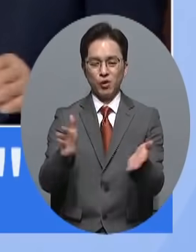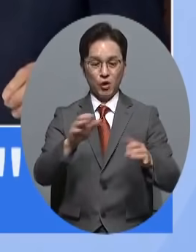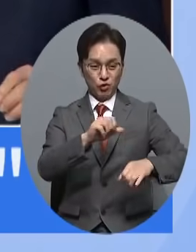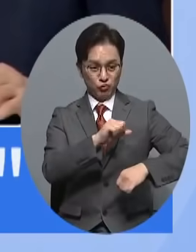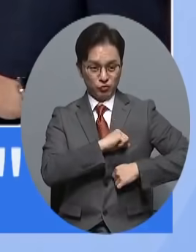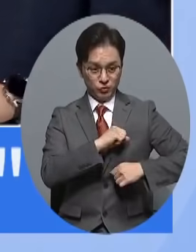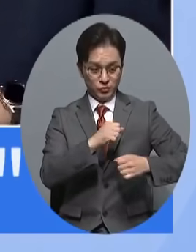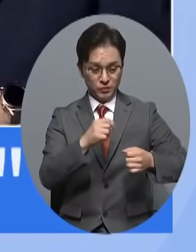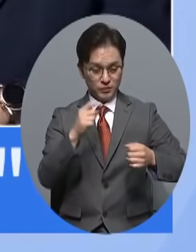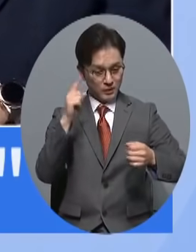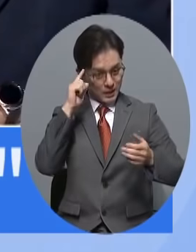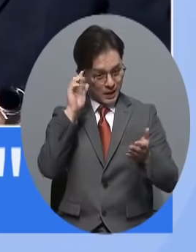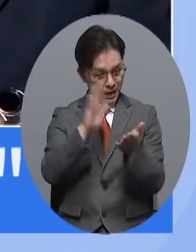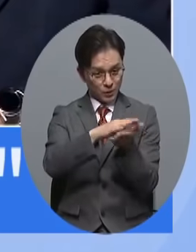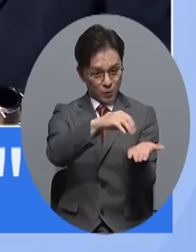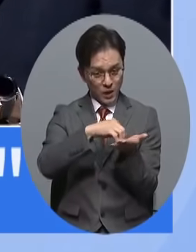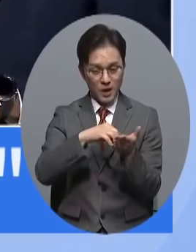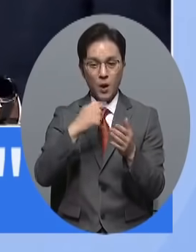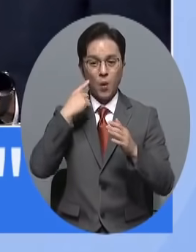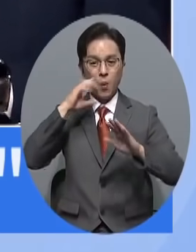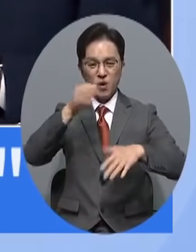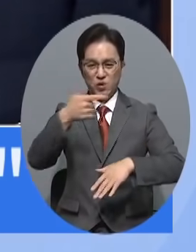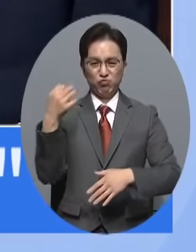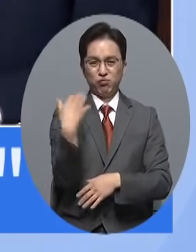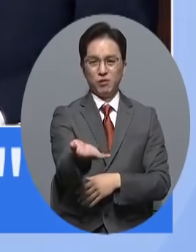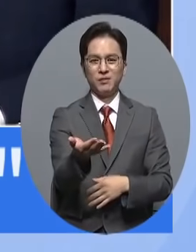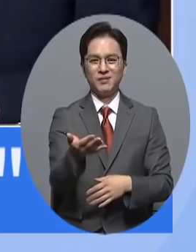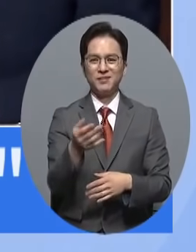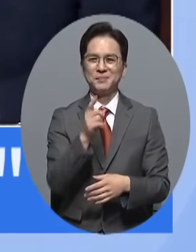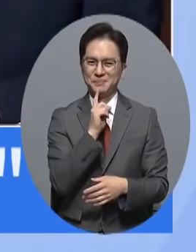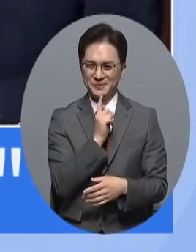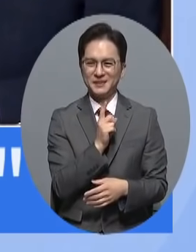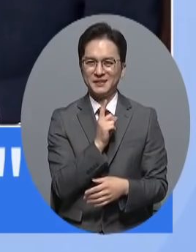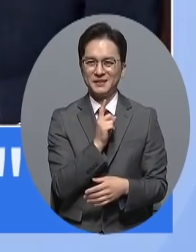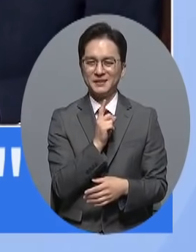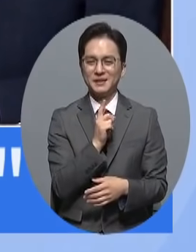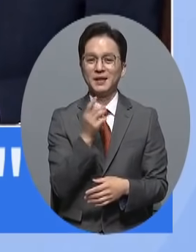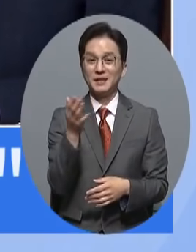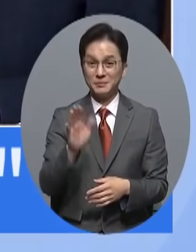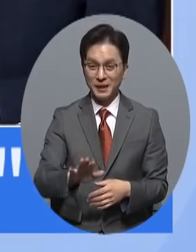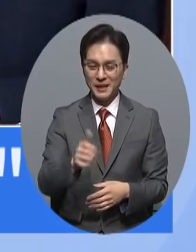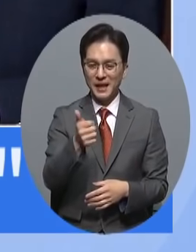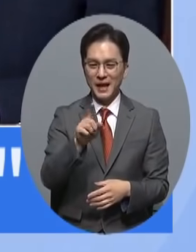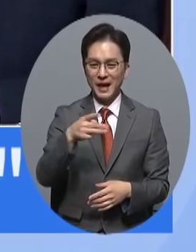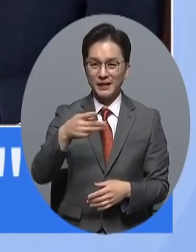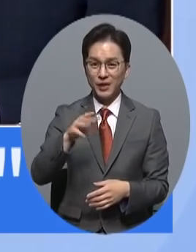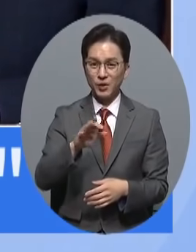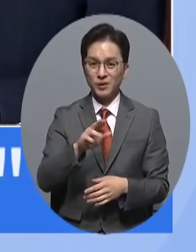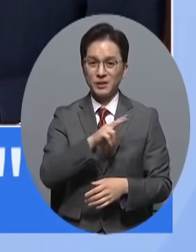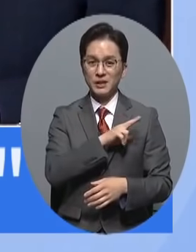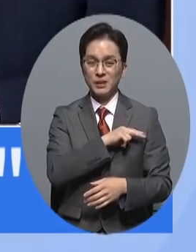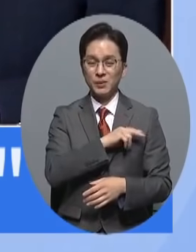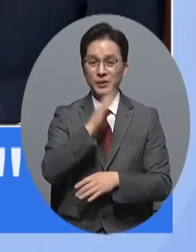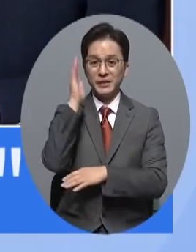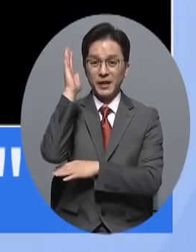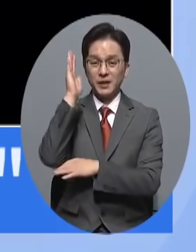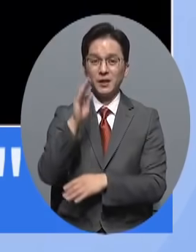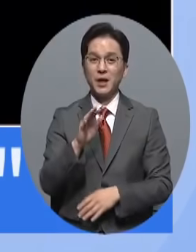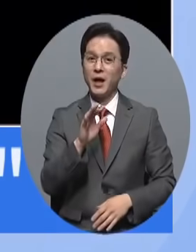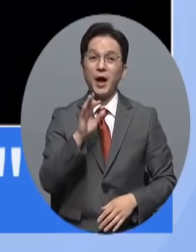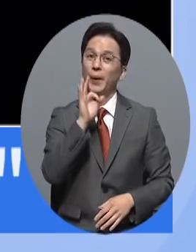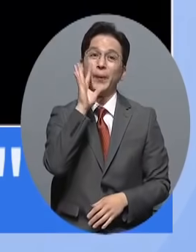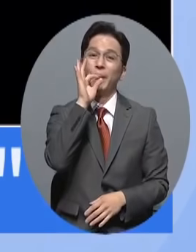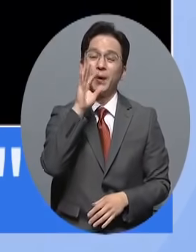답변을 해줬으면 좋겠지만 하태경 후보의 공격이 좀 타당하다고 봅니다. 이 문제에 대해서는 조금 더 진일보한 얘기를 해놔야지 무조건 한번 뭐 내가 좀